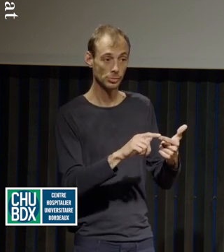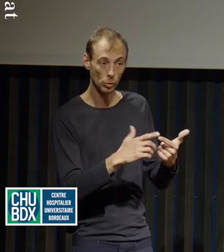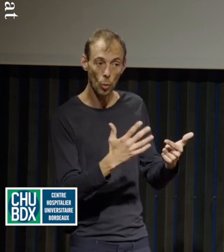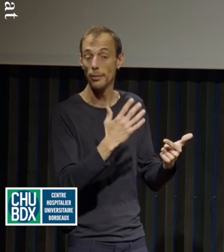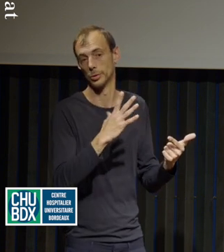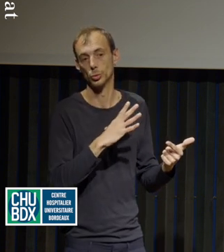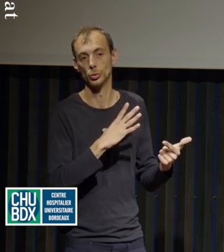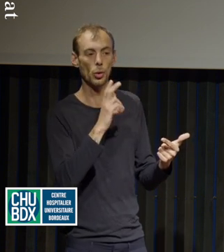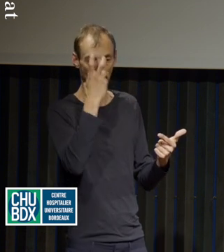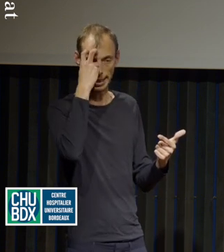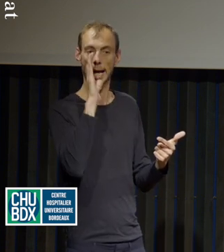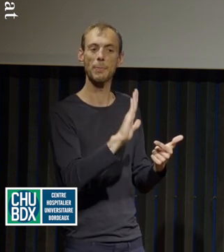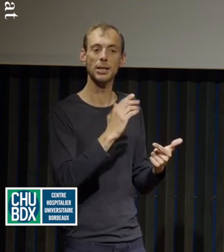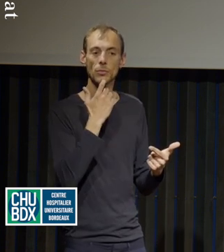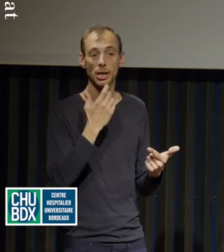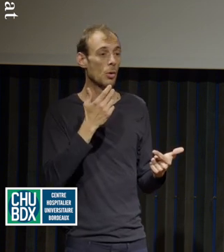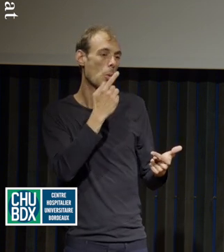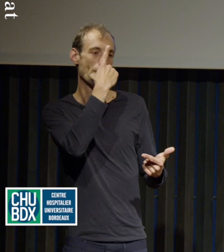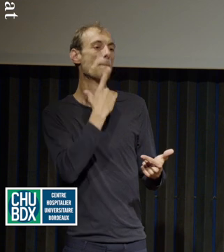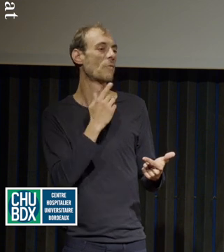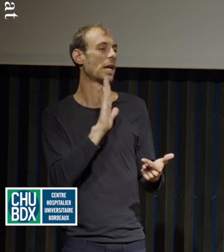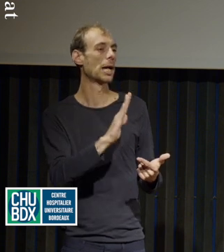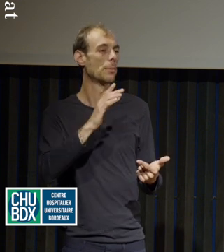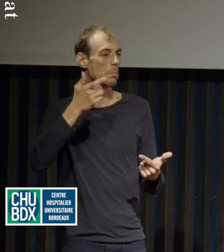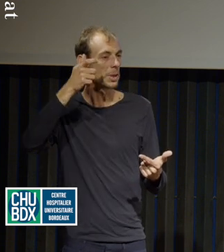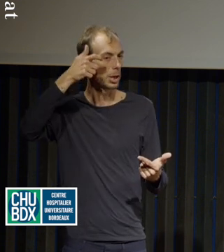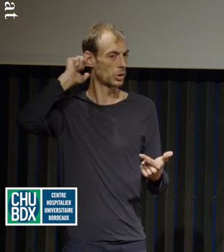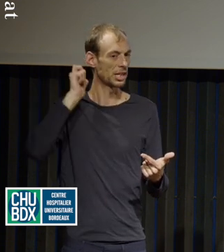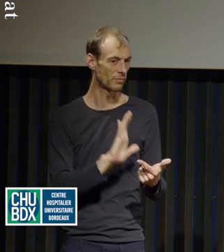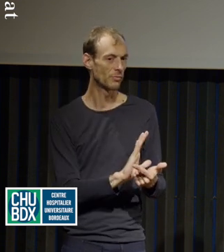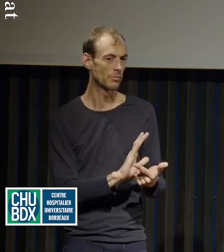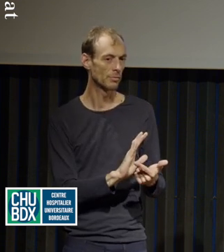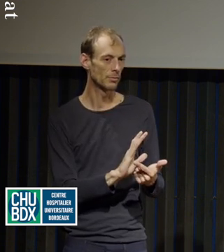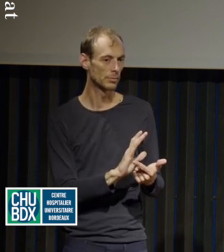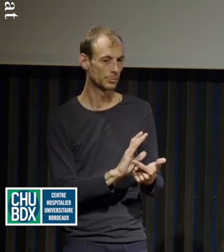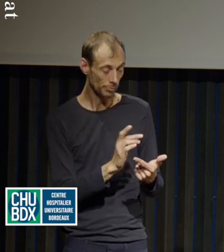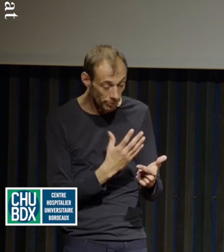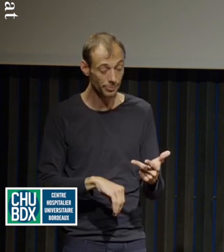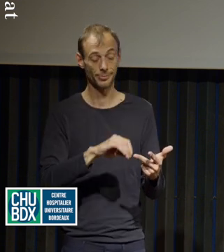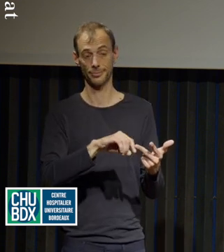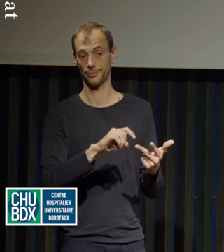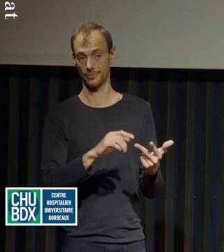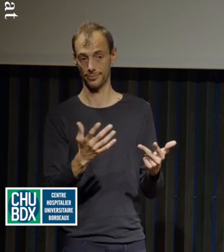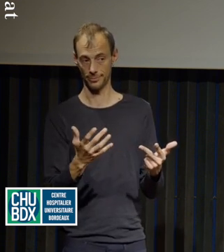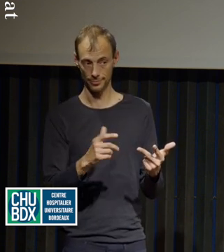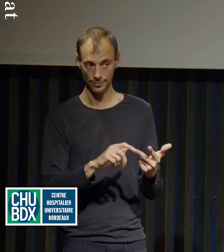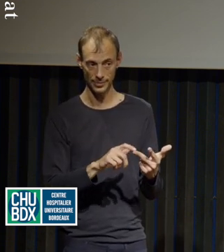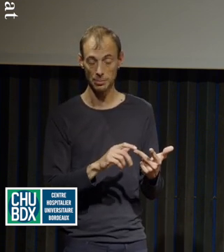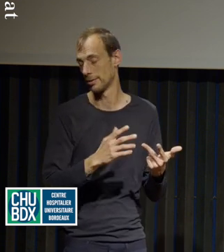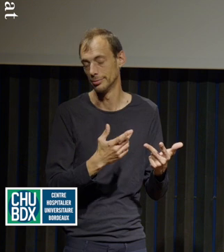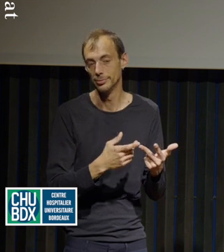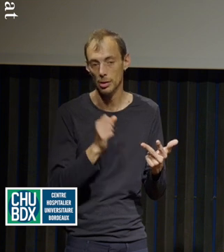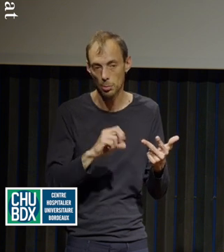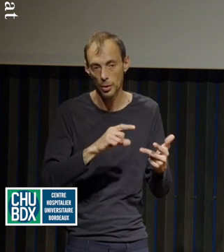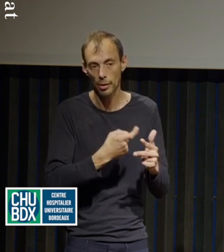profils à la fois cognitifs, de personnalité avec de l'impulsivité, et à des facteurs qui vont être génétiques